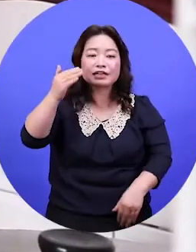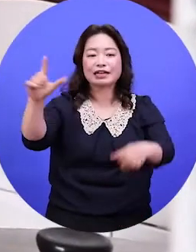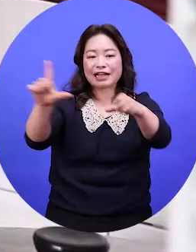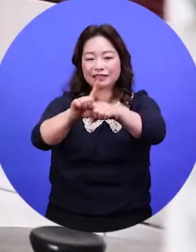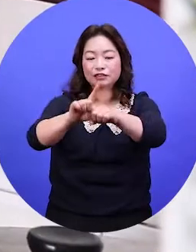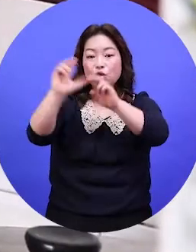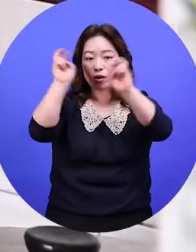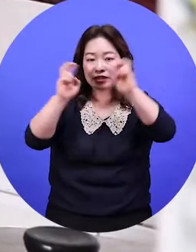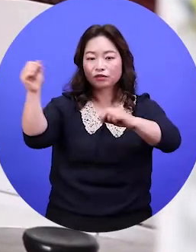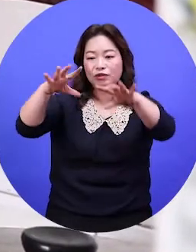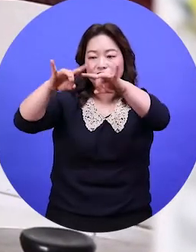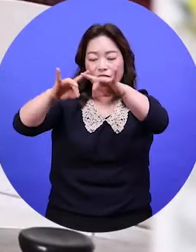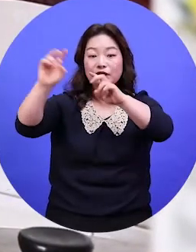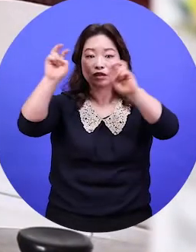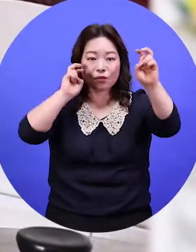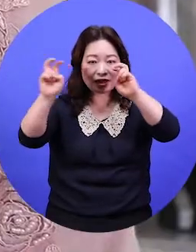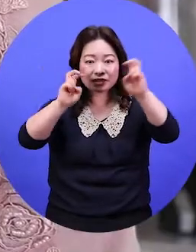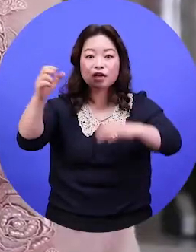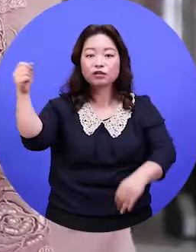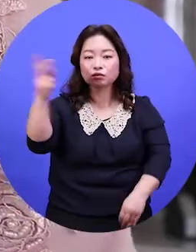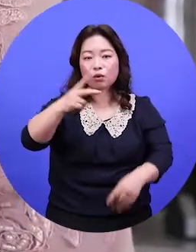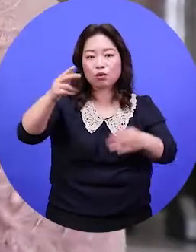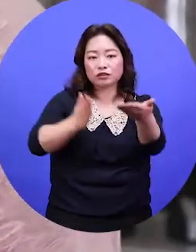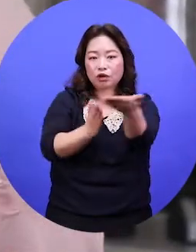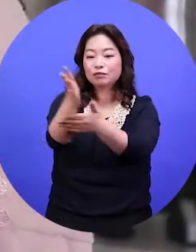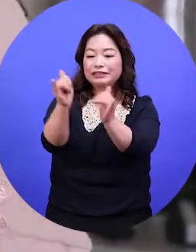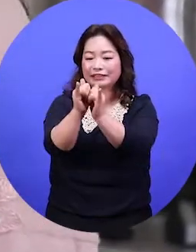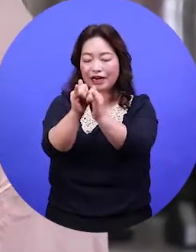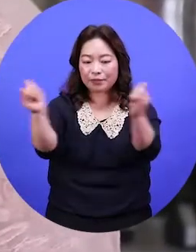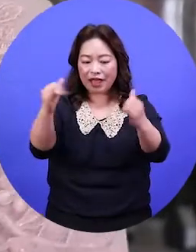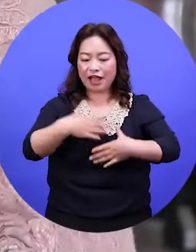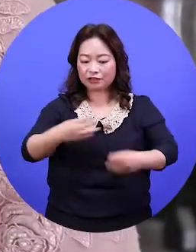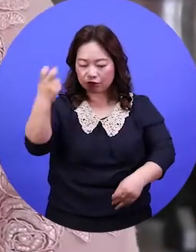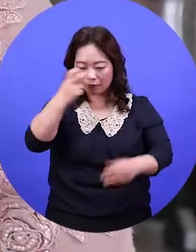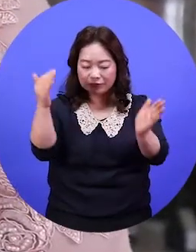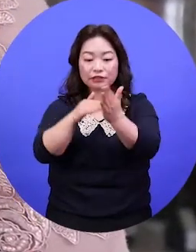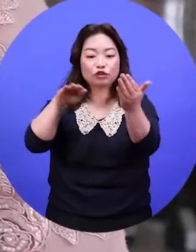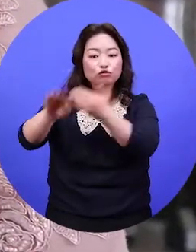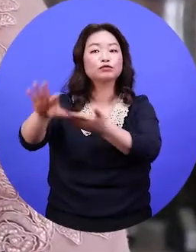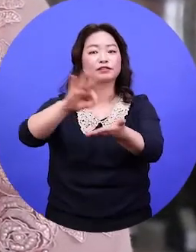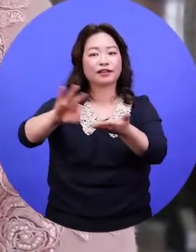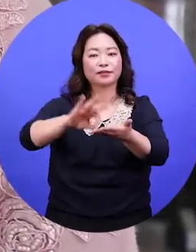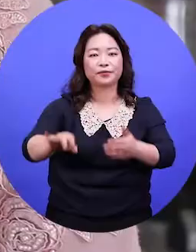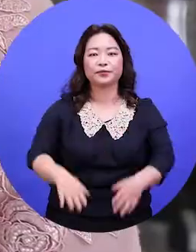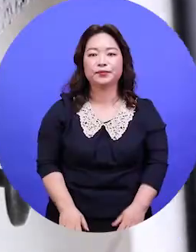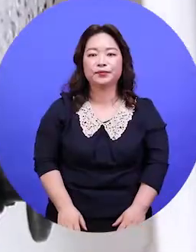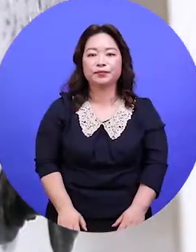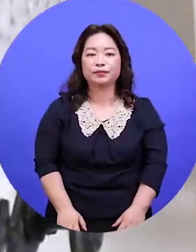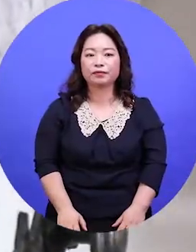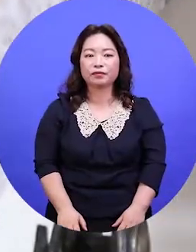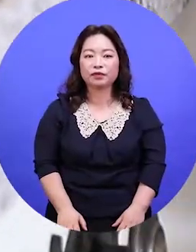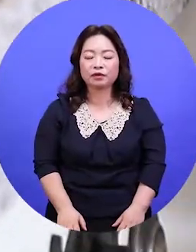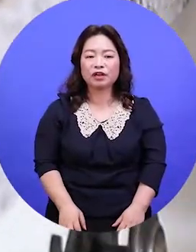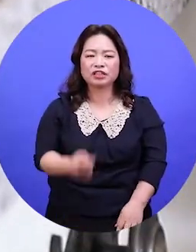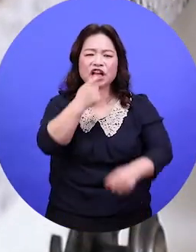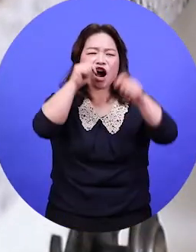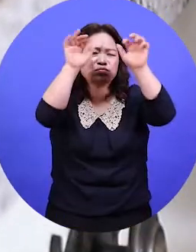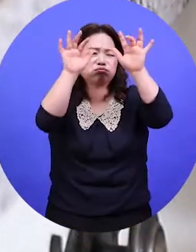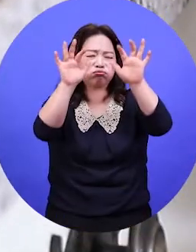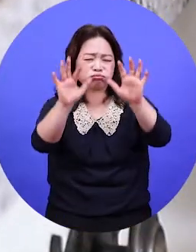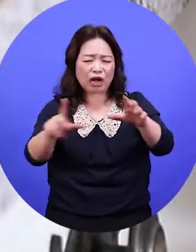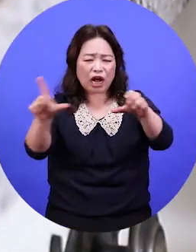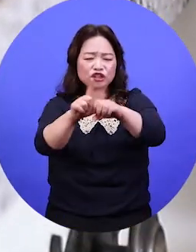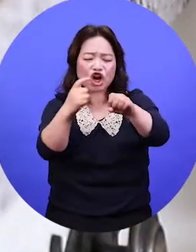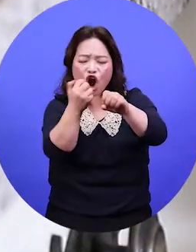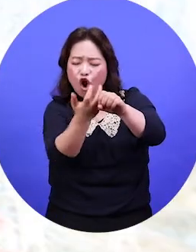한국가스안전공사와 한국전기안전공사 또는 전문가의 안전점검 후 사용합니다. 대설로 가스가